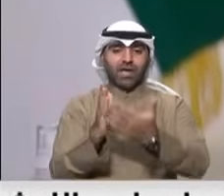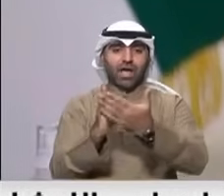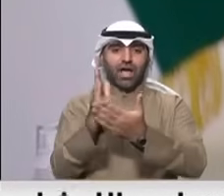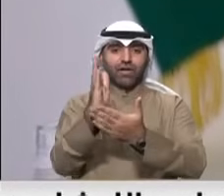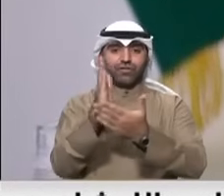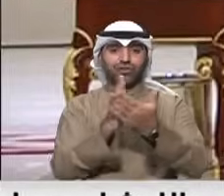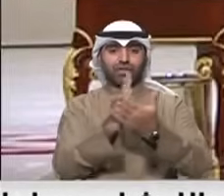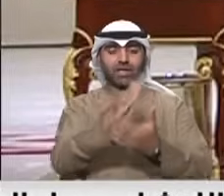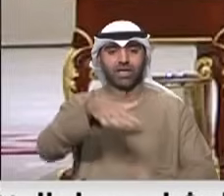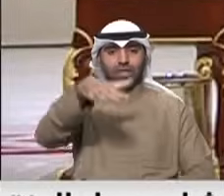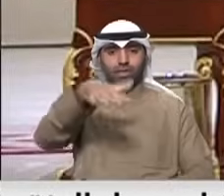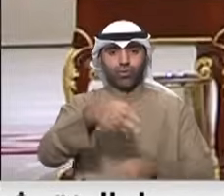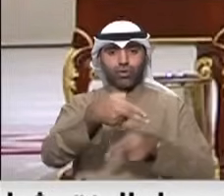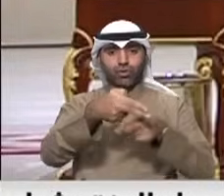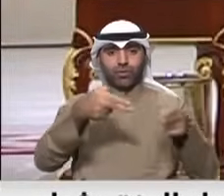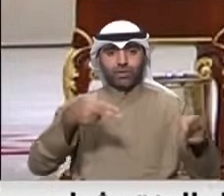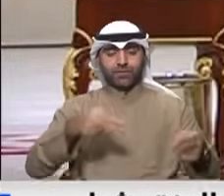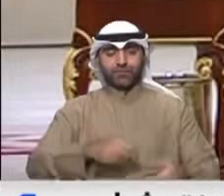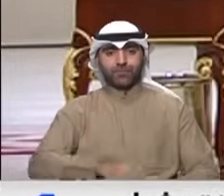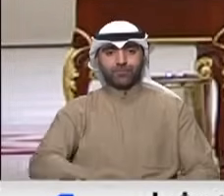سالم عبد الله الجابر